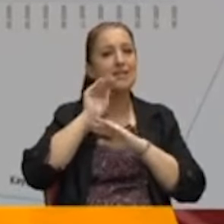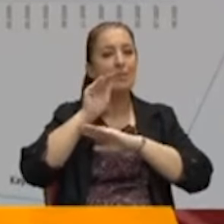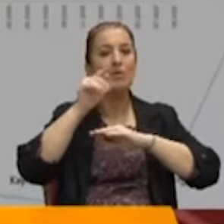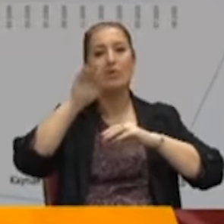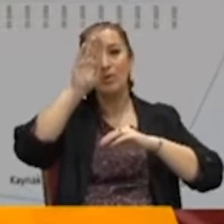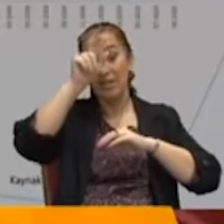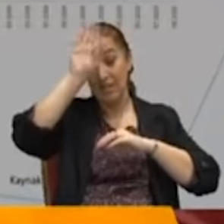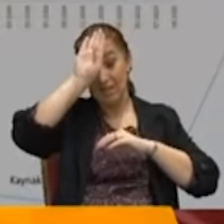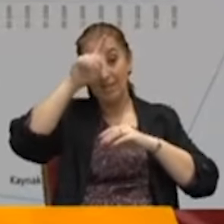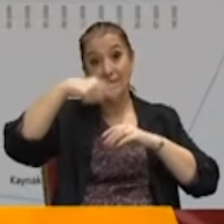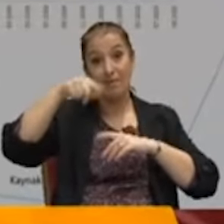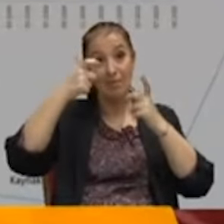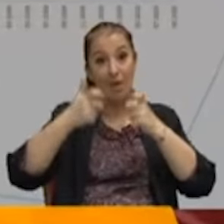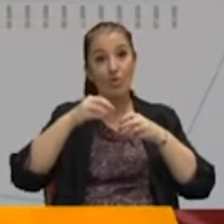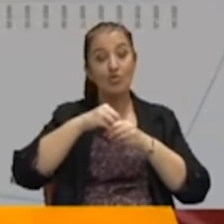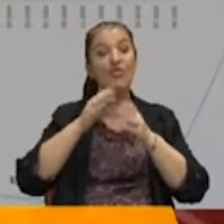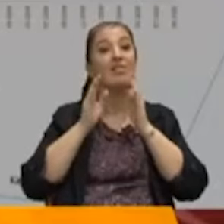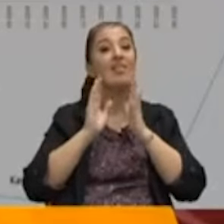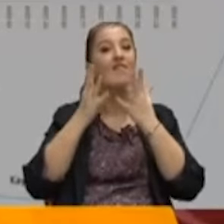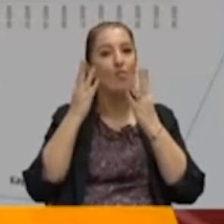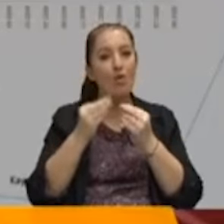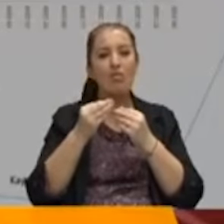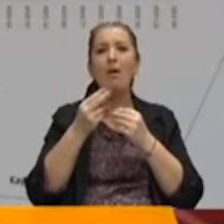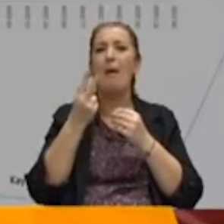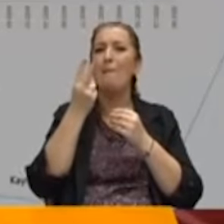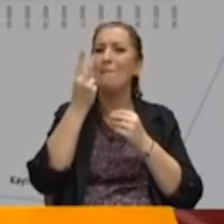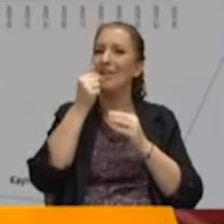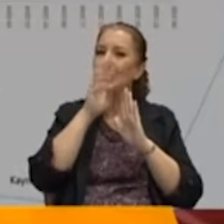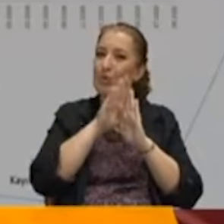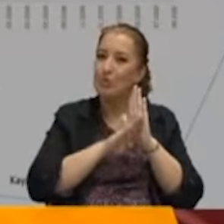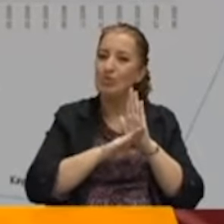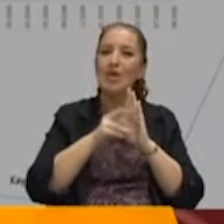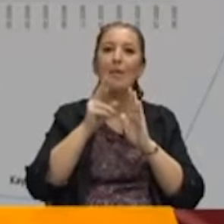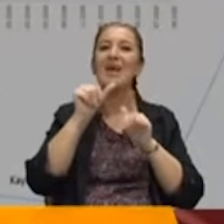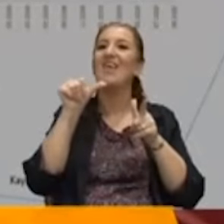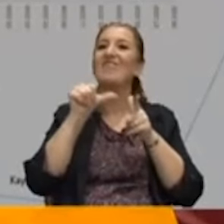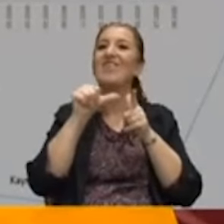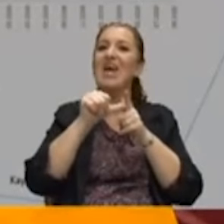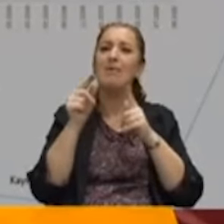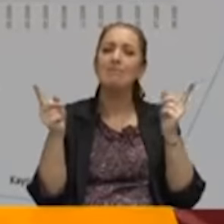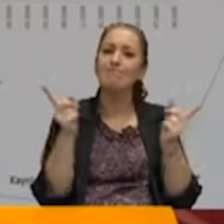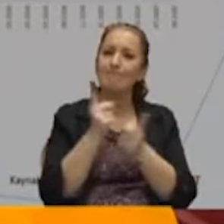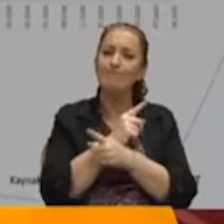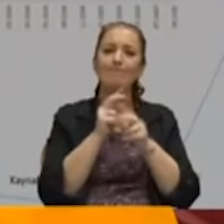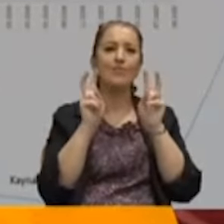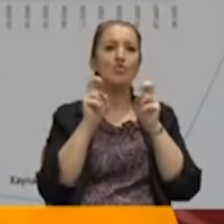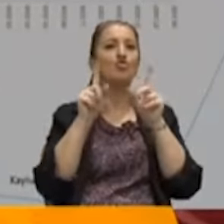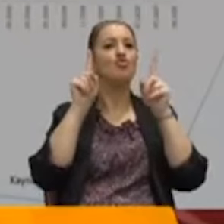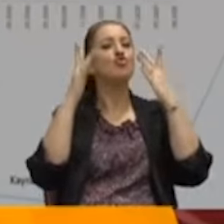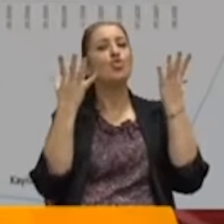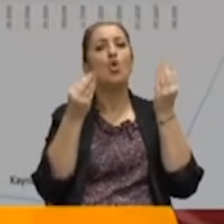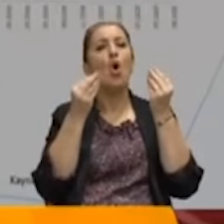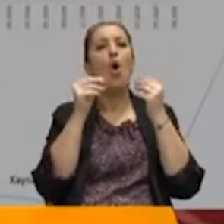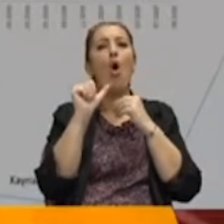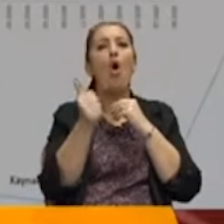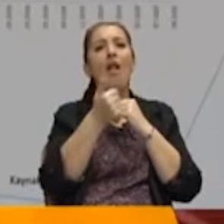şehrimiz lehine sürdürülebilir ve maliyeti düşük finansman enstrümanları konusunda inşallah çok önemli